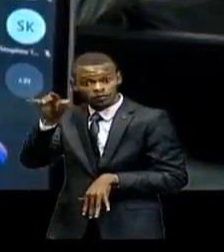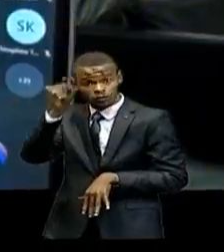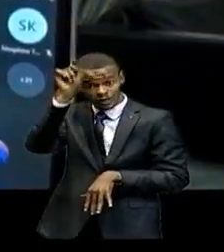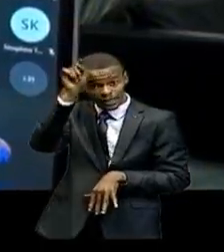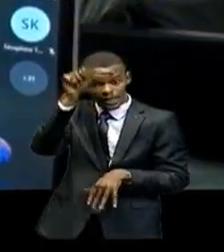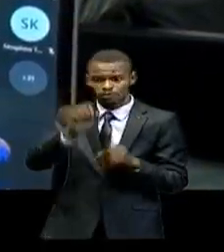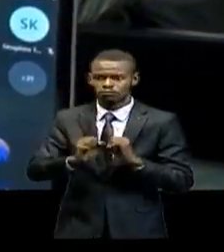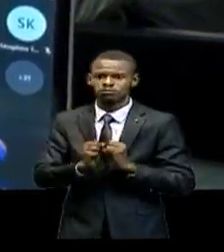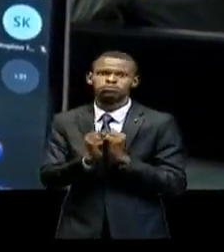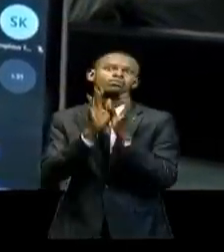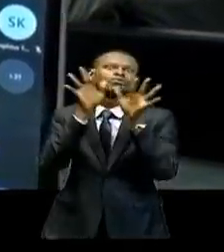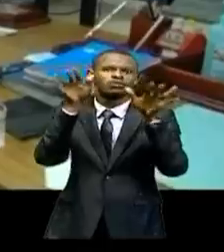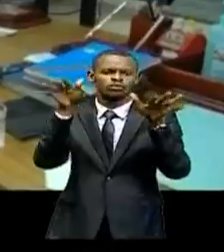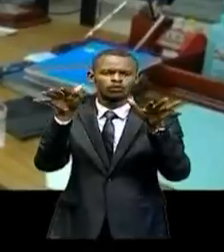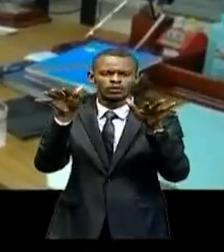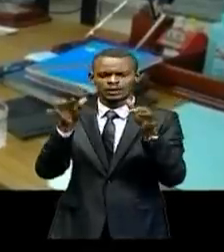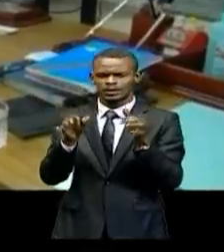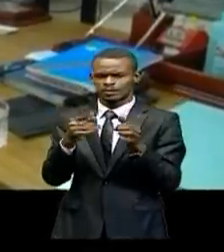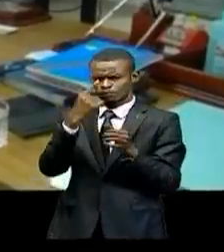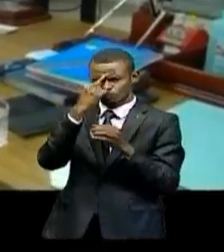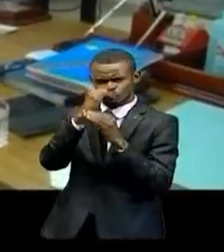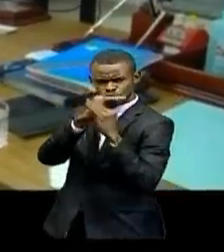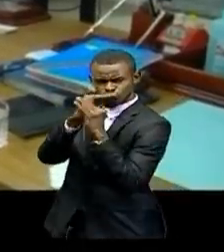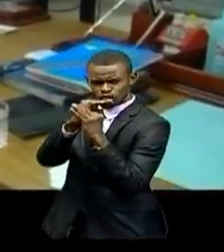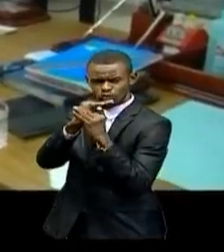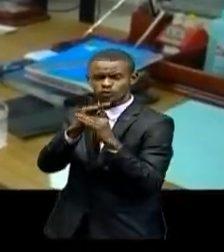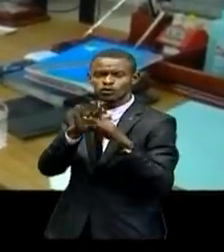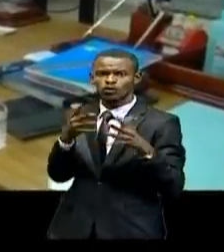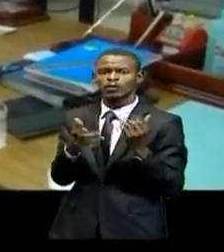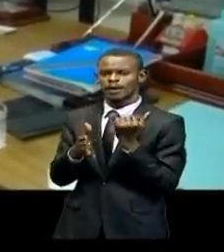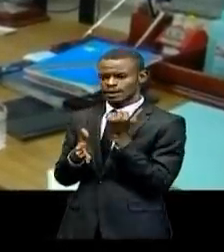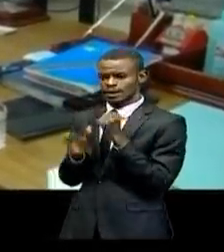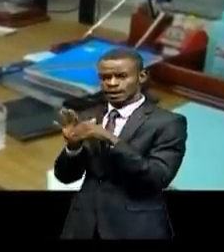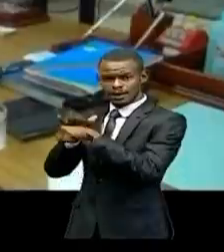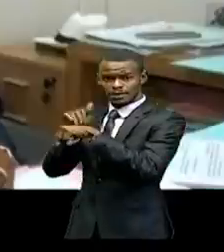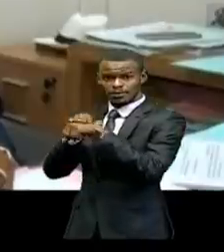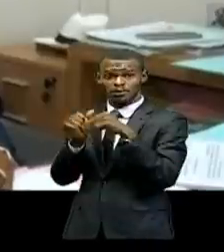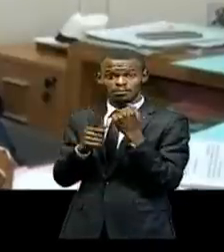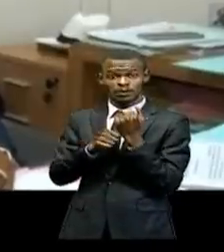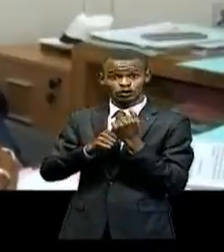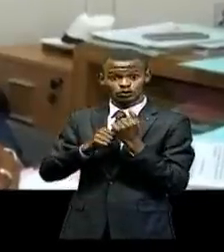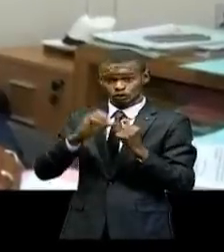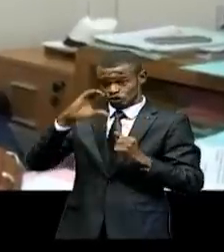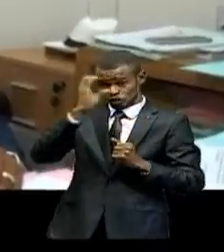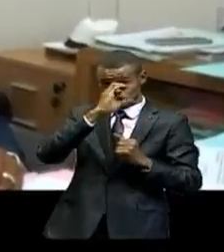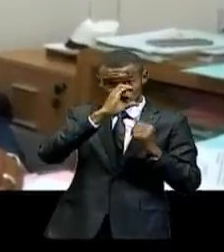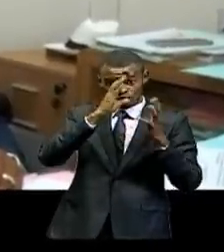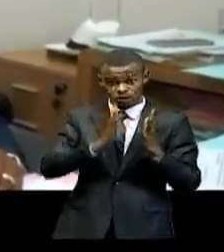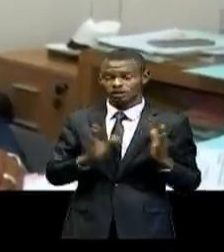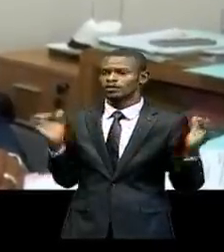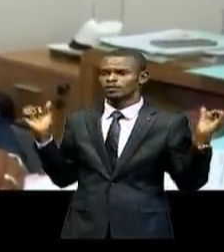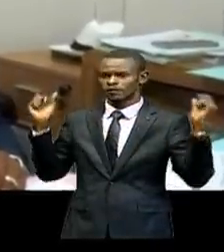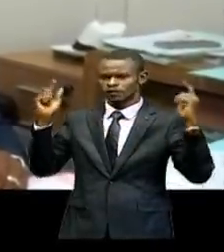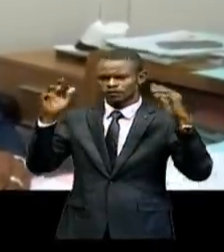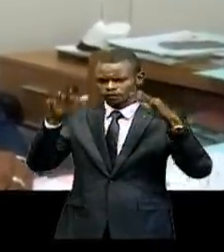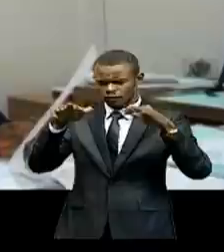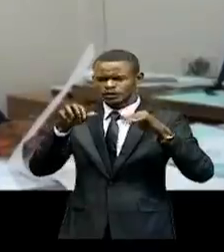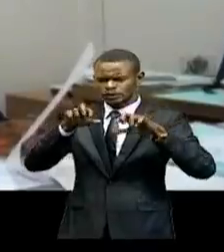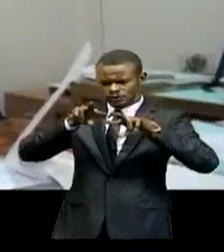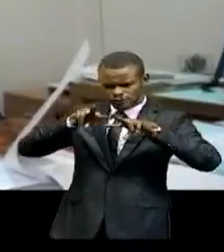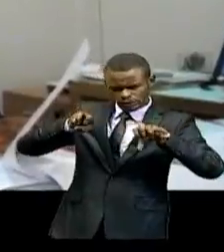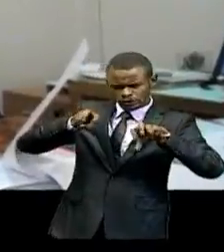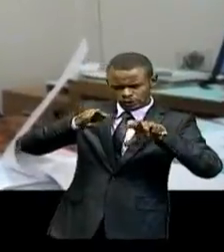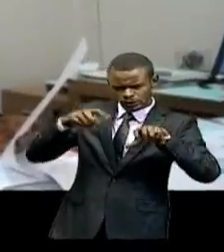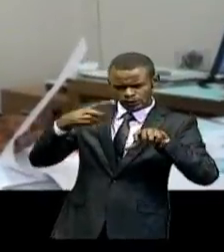scientifiques entre chercheurs et faire les plaidoyers auprès de partenaires scientifiques, techniques et financiers en faveur de